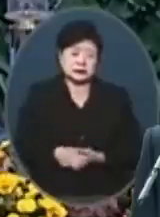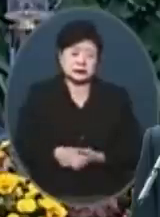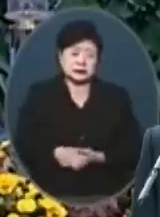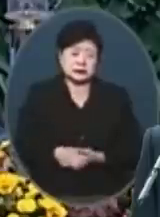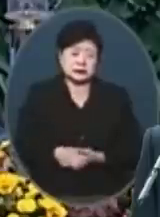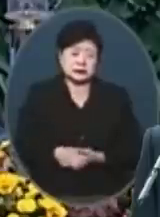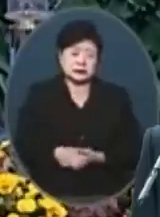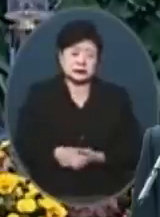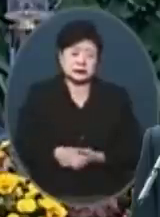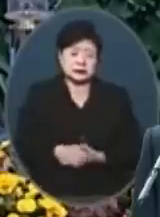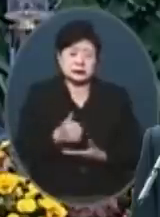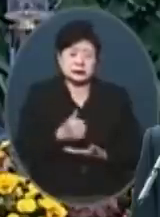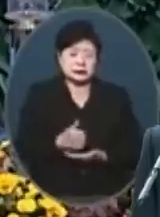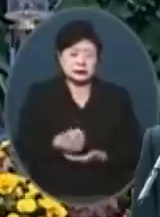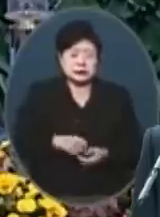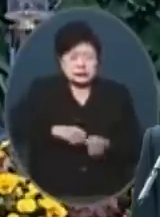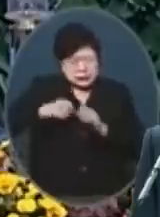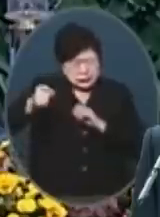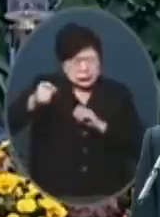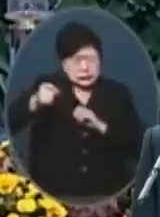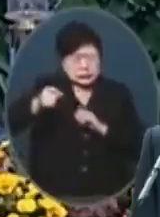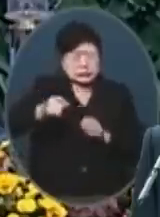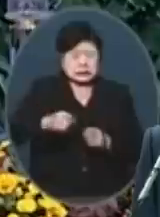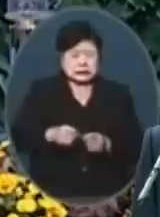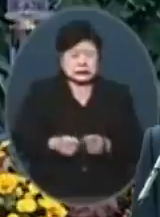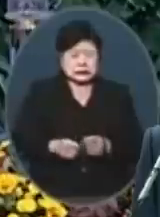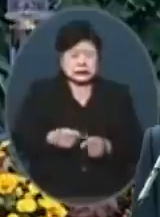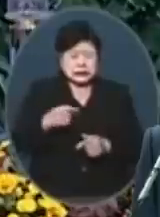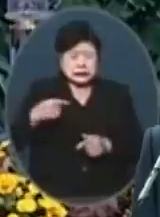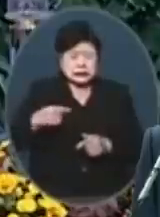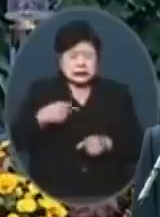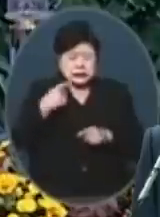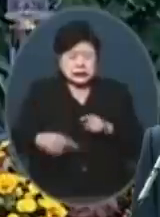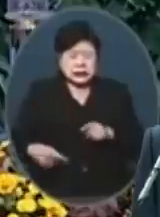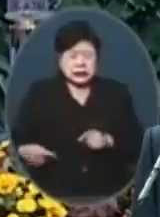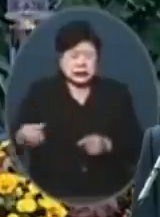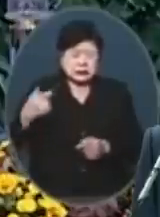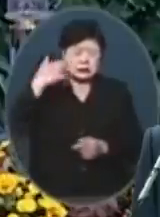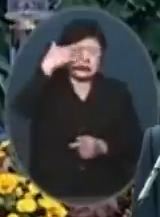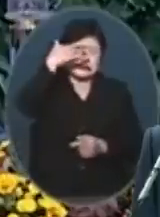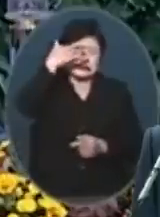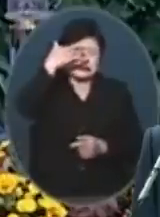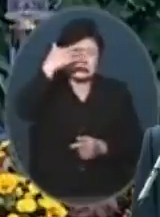그는 찔렸습니다. 창에 찔렸습니다.